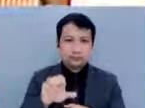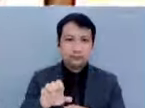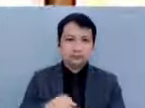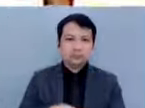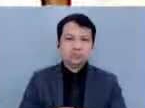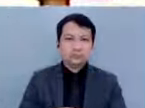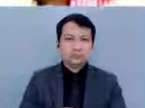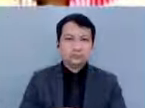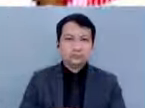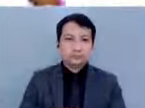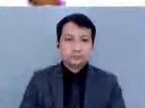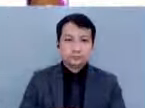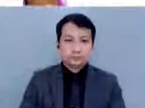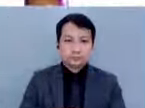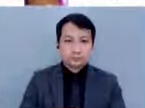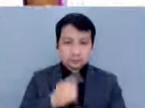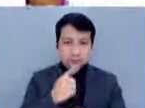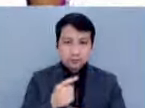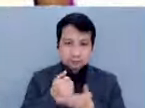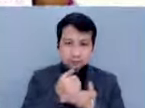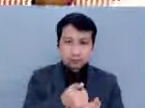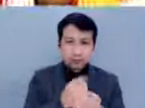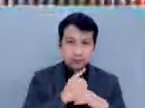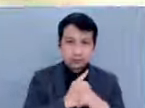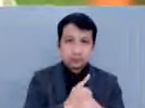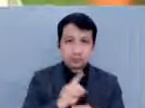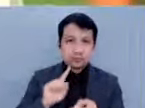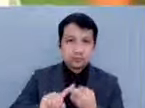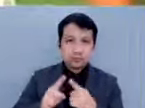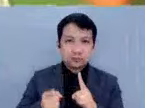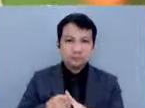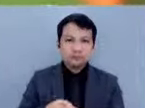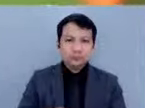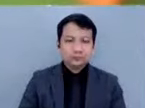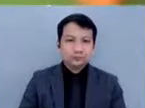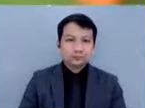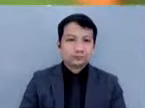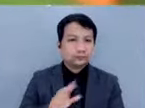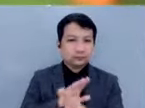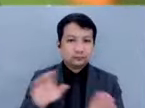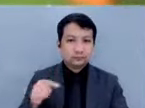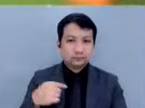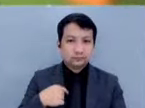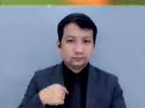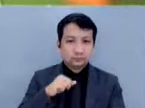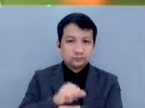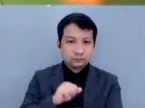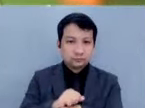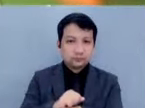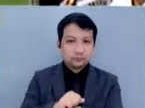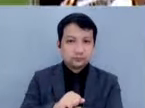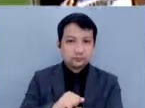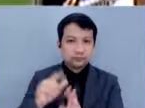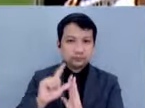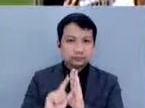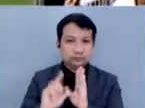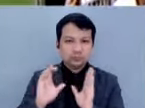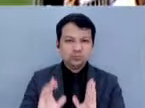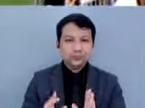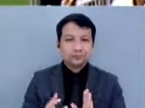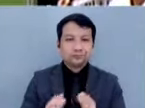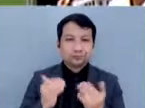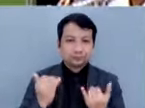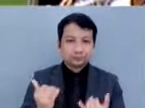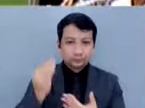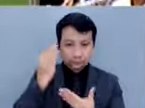Pero nang tanungin kung tutulong siyang depensahan ang kaibigan. Unang-una, hindi na ako nagtatrabaho as a lawyer. No? Ngayon, kung ano